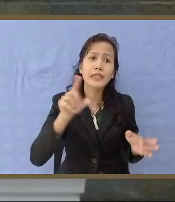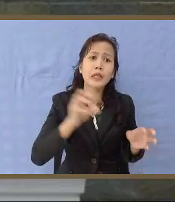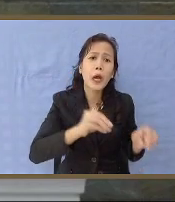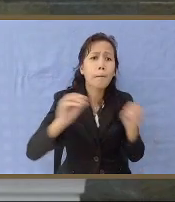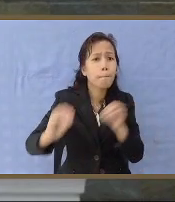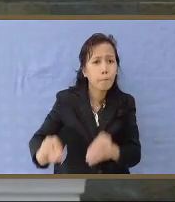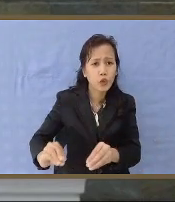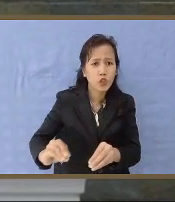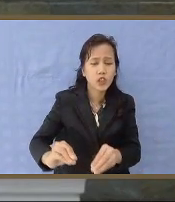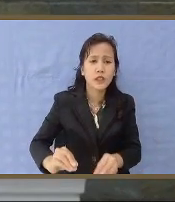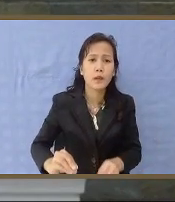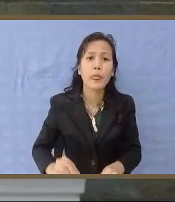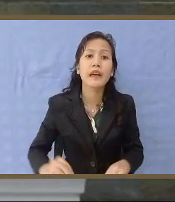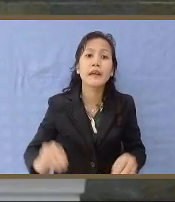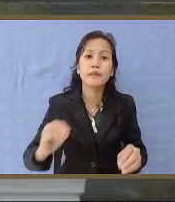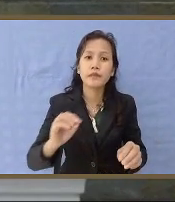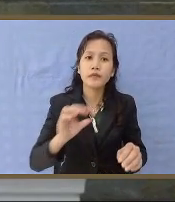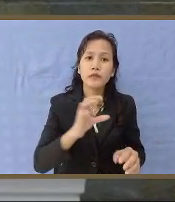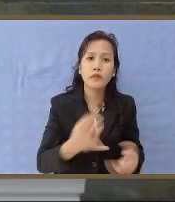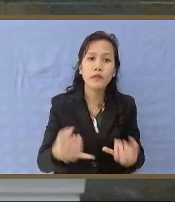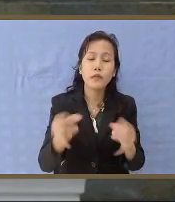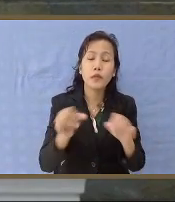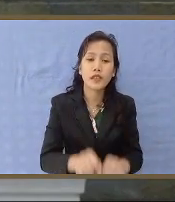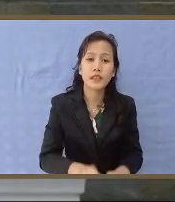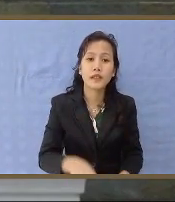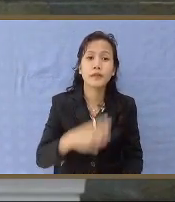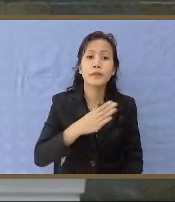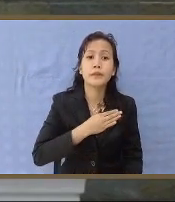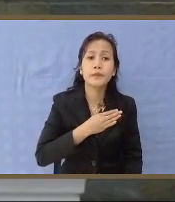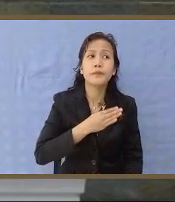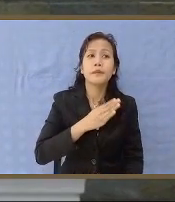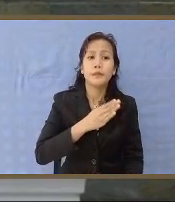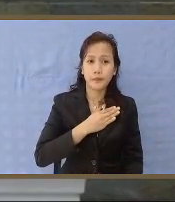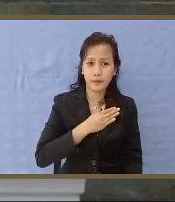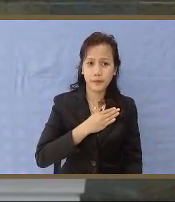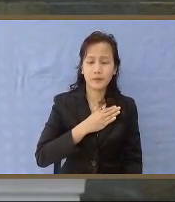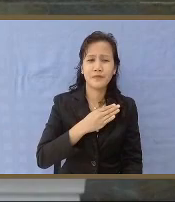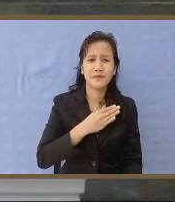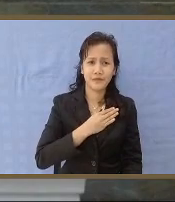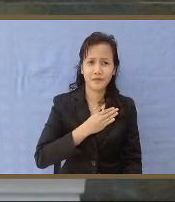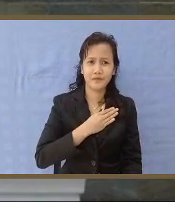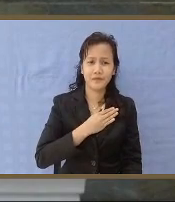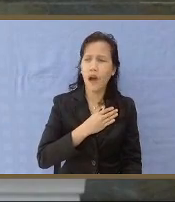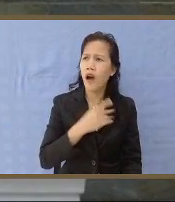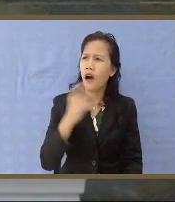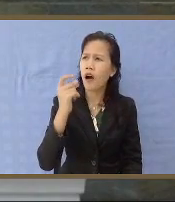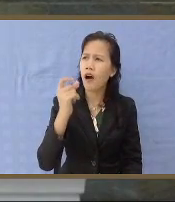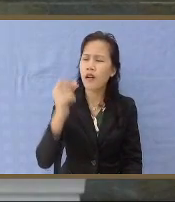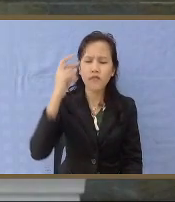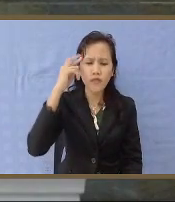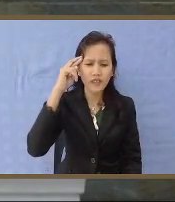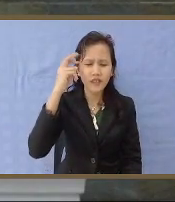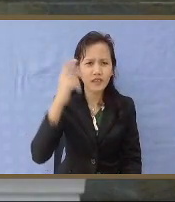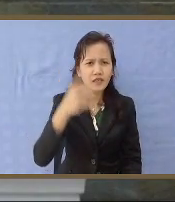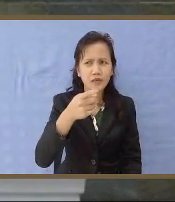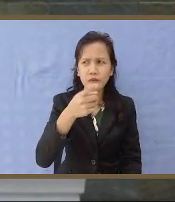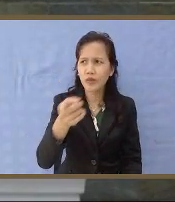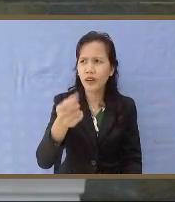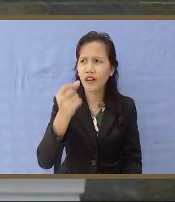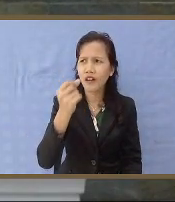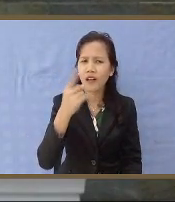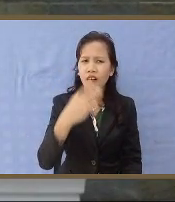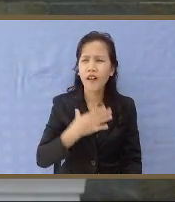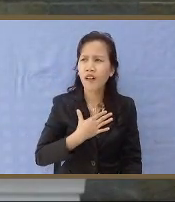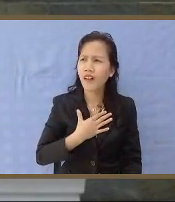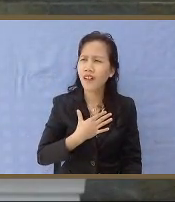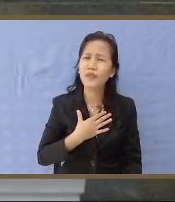Yung inyong paghinga. You see, marirealize mo na mahalaga pala ang inyong paghinga kapag ka